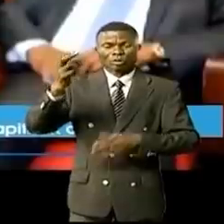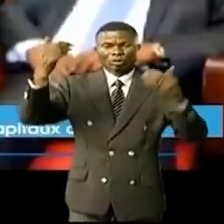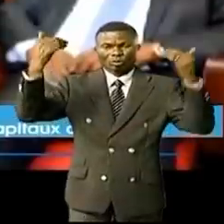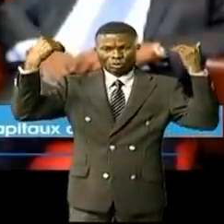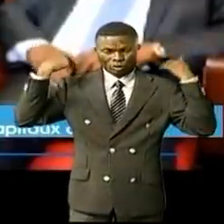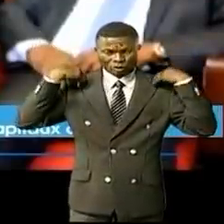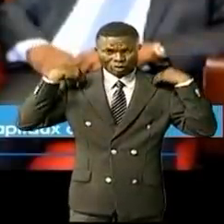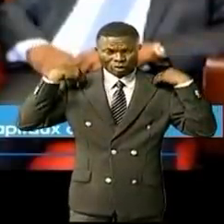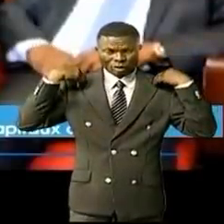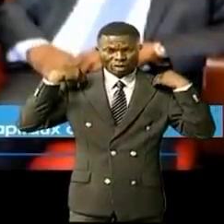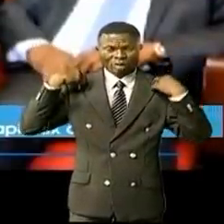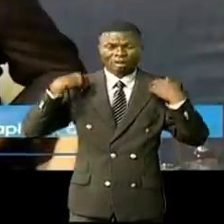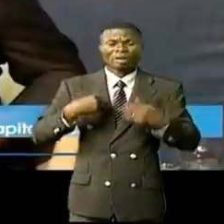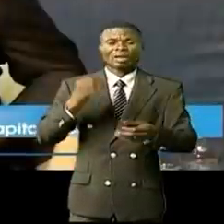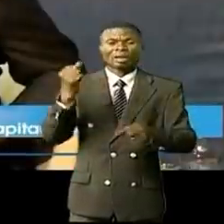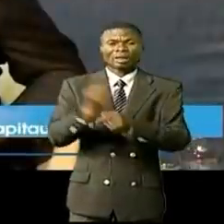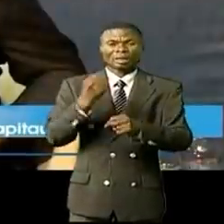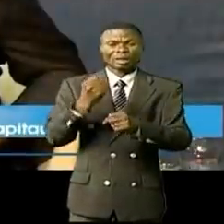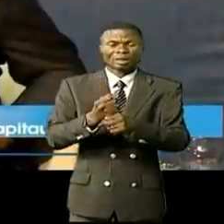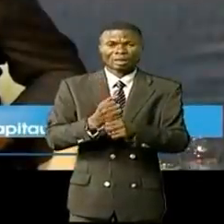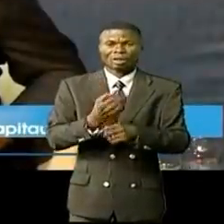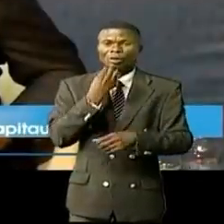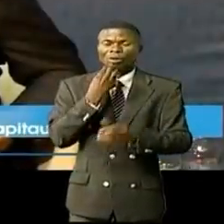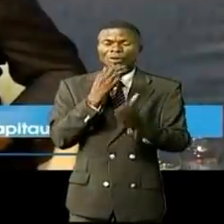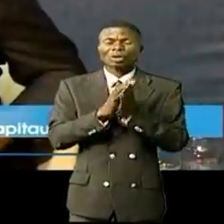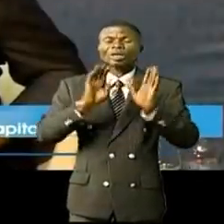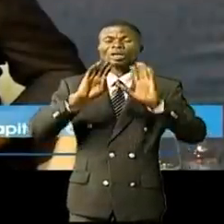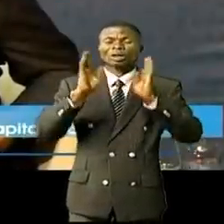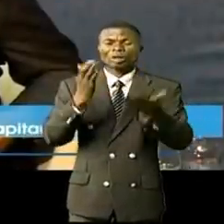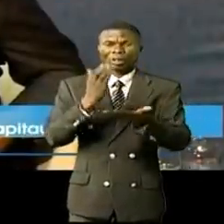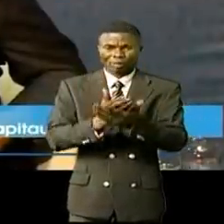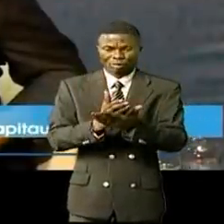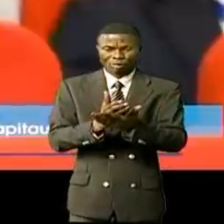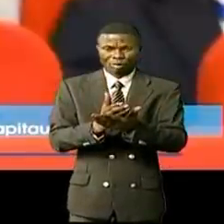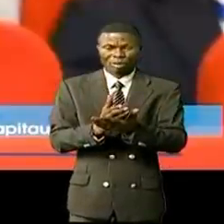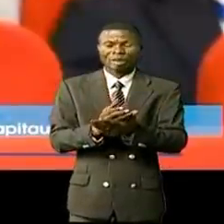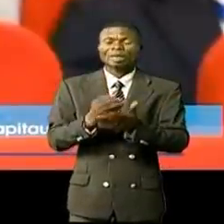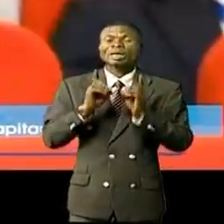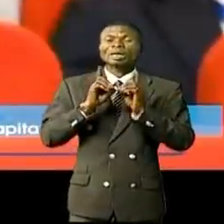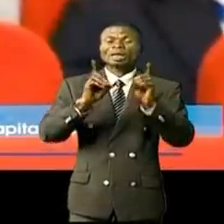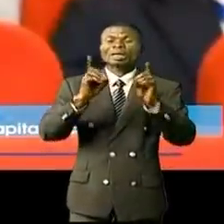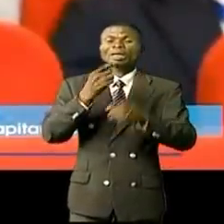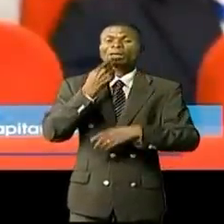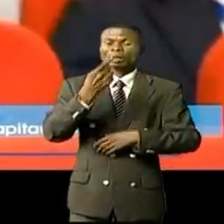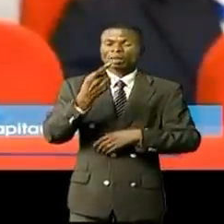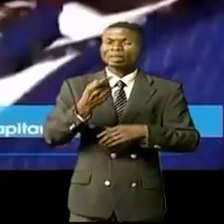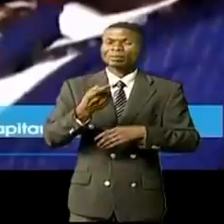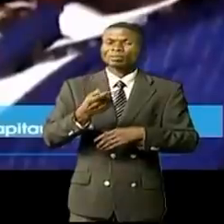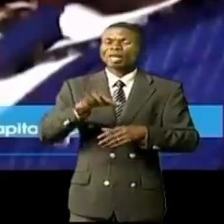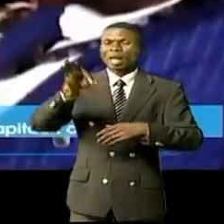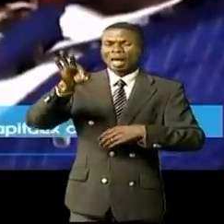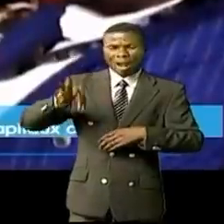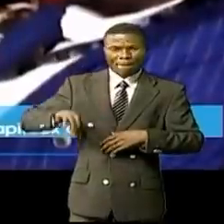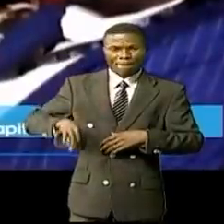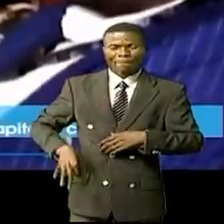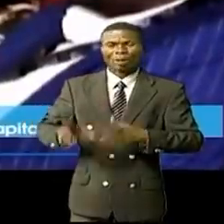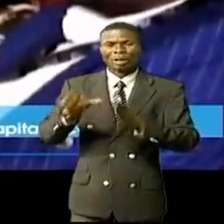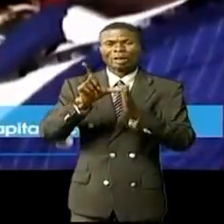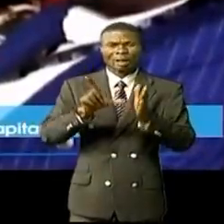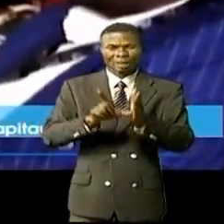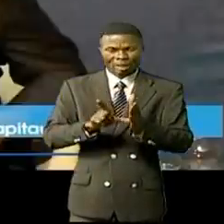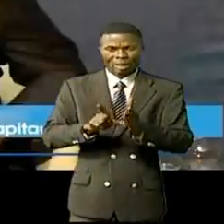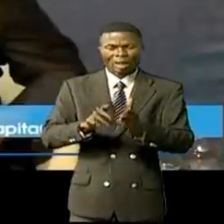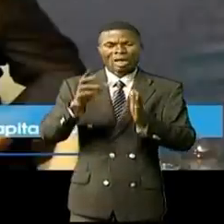de régulation de la sous-traitance dans le secteur privé, Alain Boussy a dans son intervention démontré les bien fondés de la loi fixant